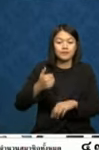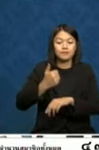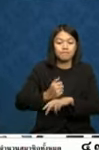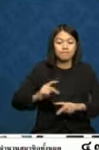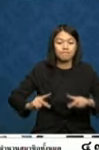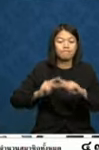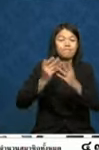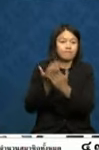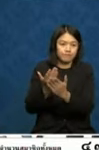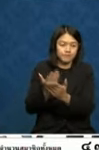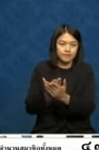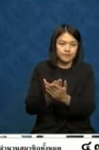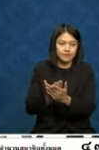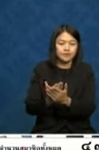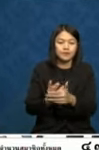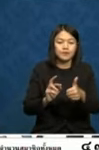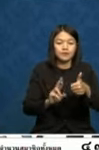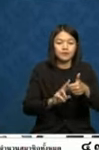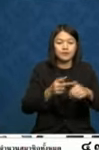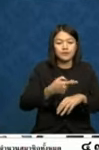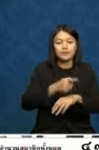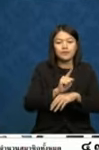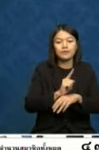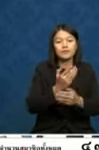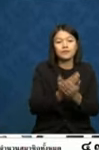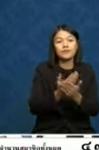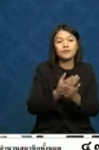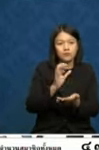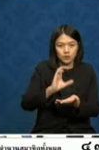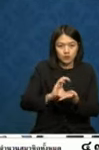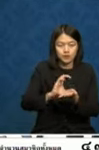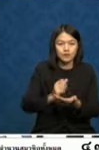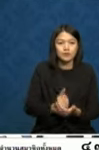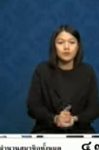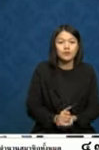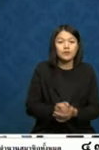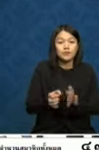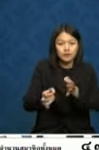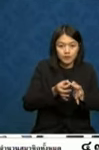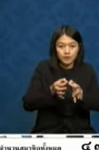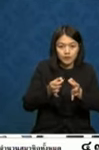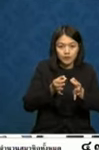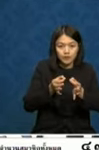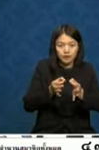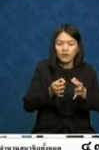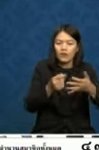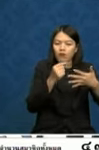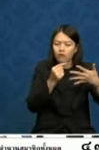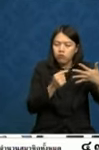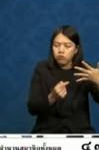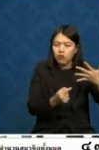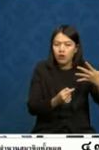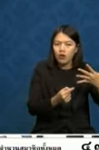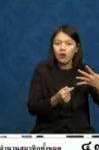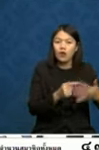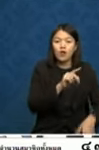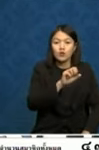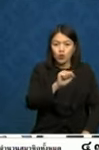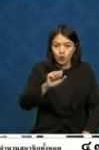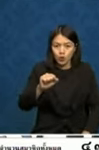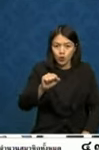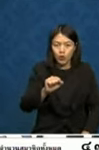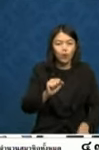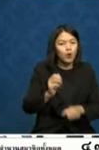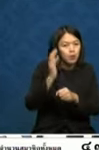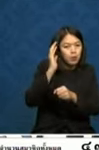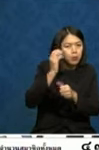การคลังในฐานะรองประธานกรรมาธิการงบประมาณนะครับขออนุญาตชี้แจงในหลายๆประเด็นที่มีท่านสมาชิก